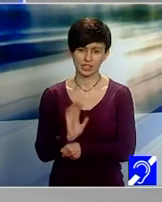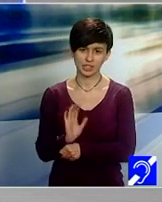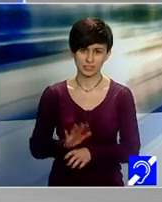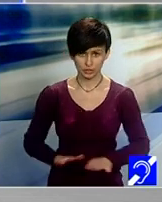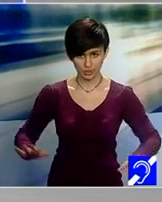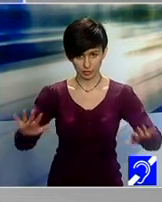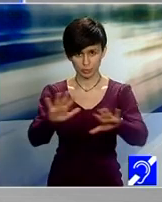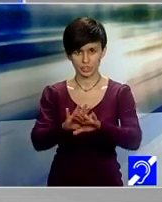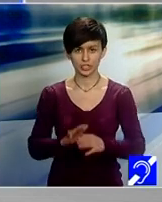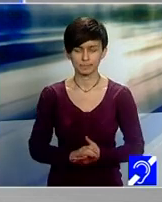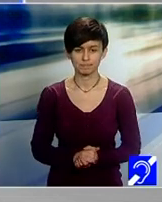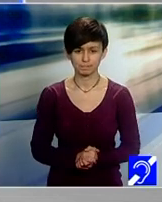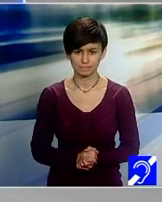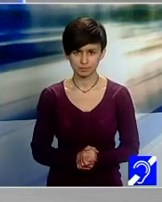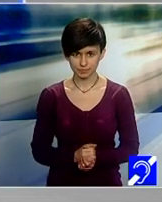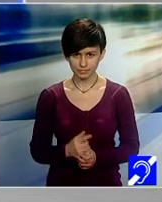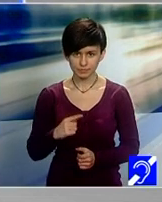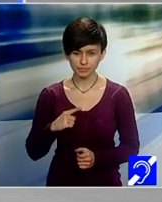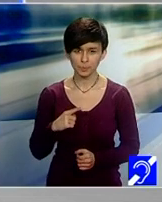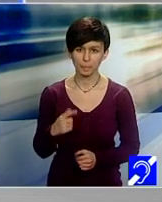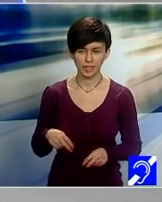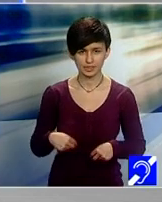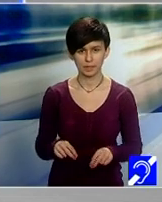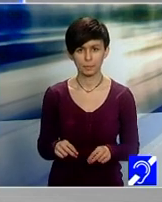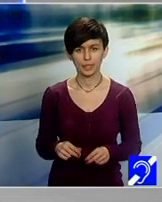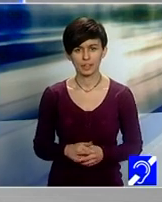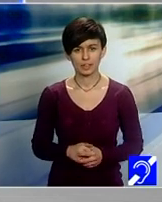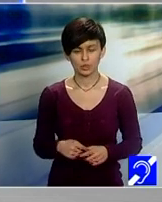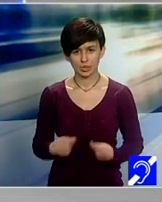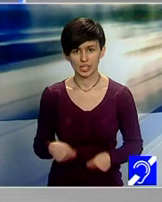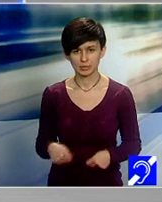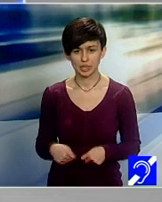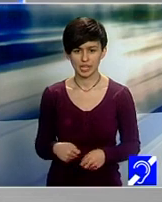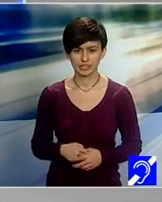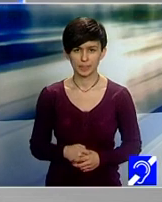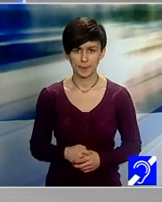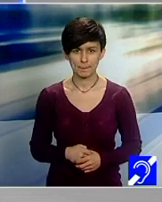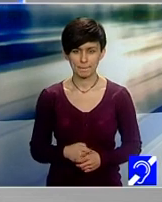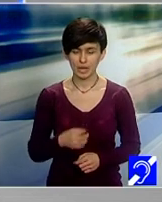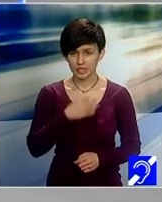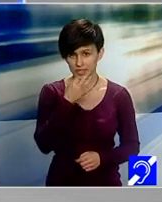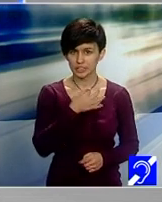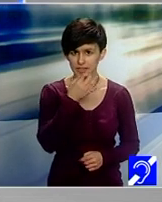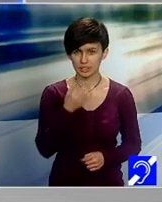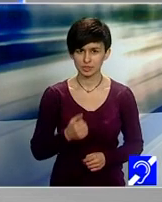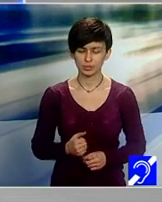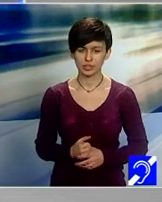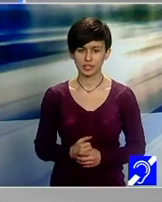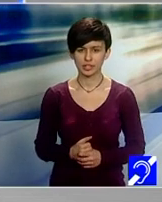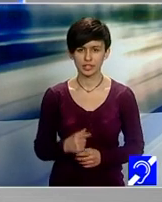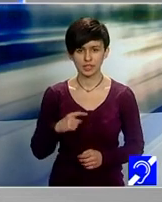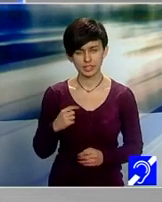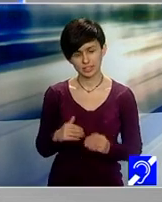explicație, Daniel David, psihologul care a scris Psihologia poporului român, spune că cumva suntem